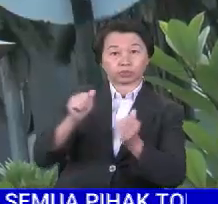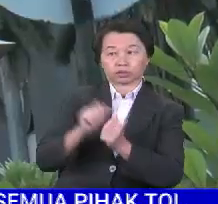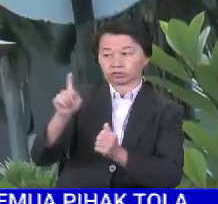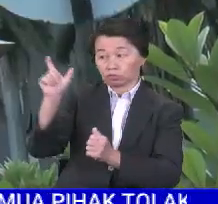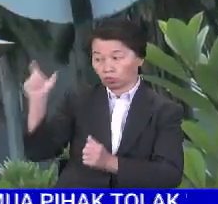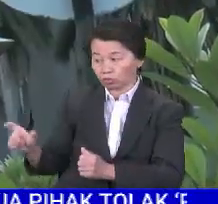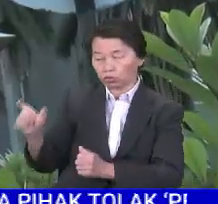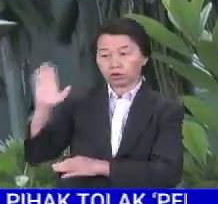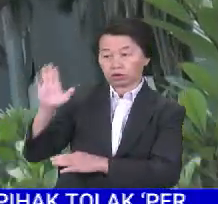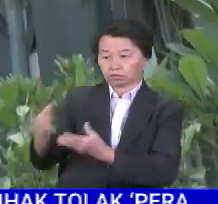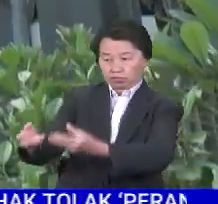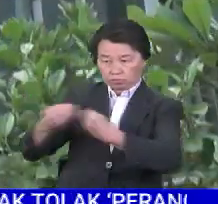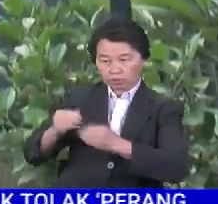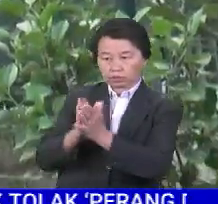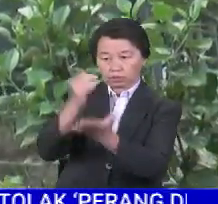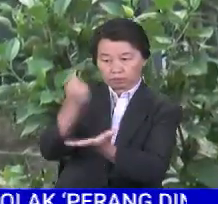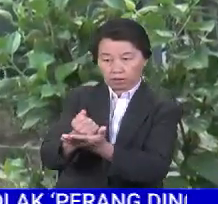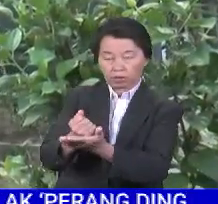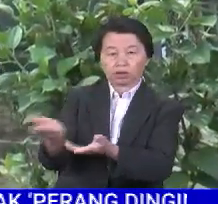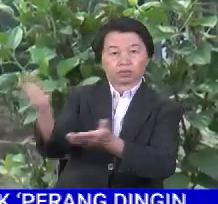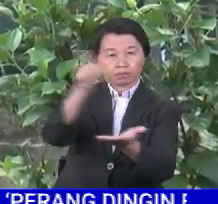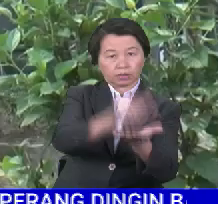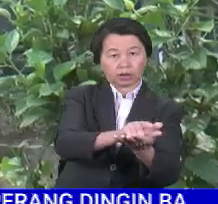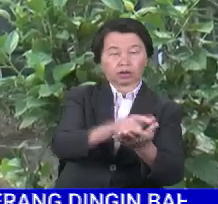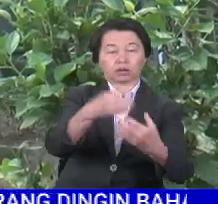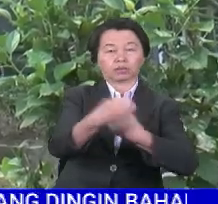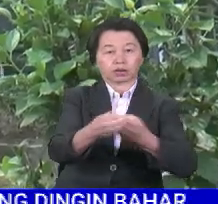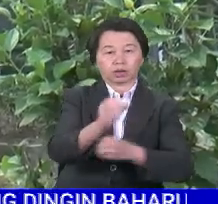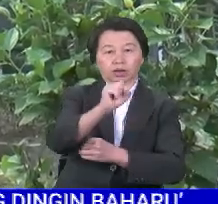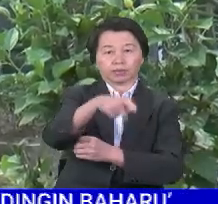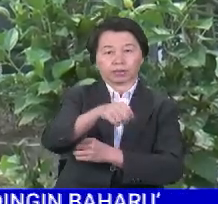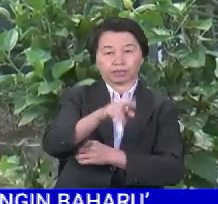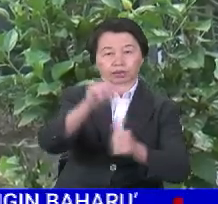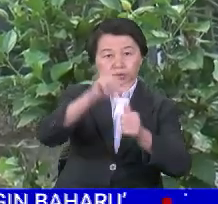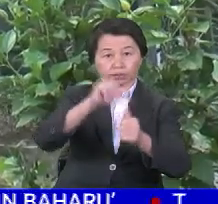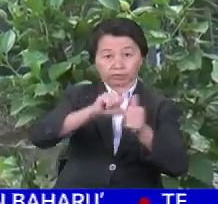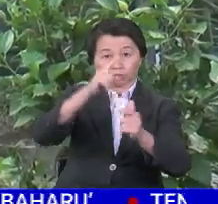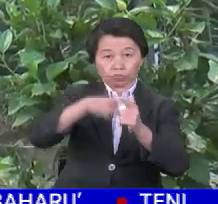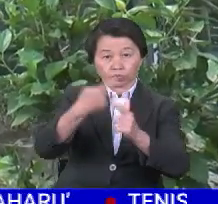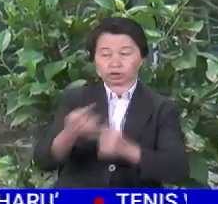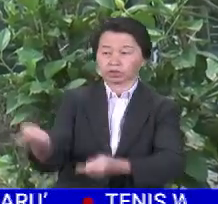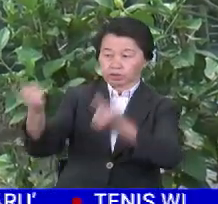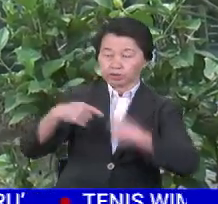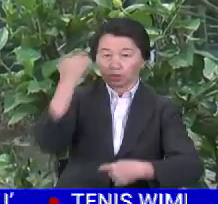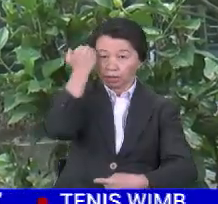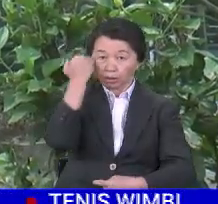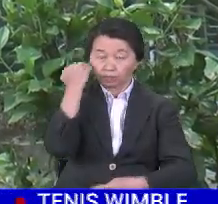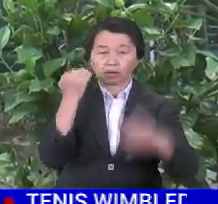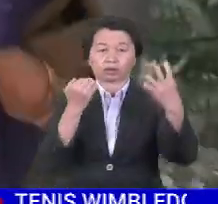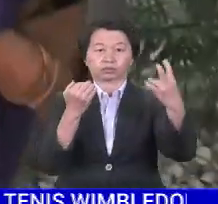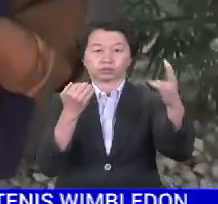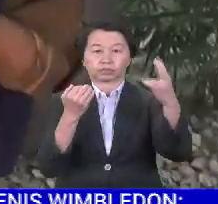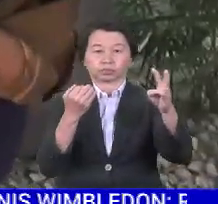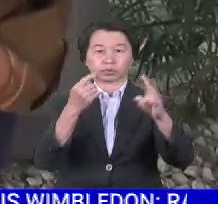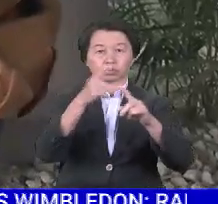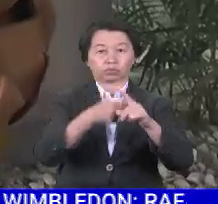penjamin perlu menyerahkan pasport dan melaporkan diri di pejabat SPRM setiap bulan. Sebutan semula kes pada 17 Ogos